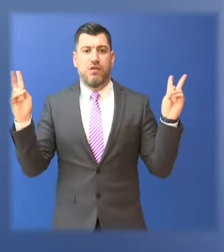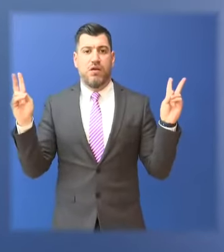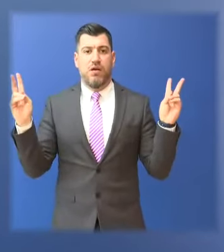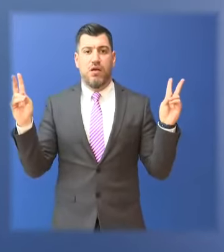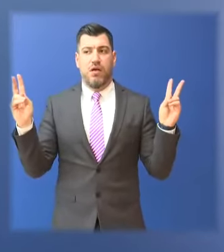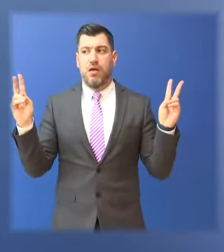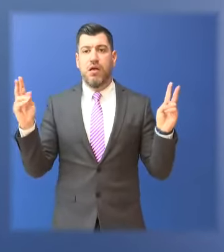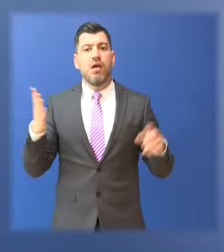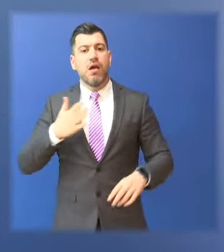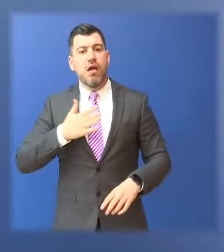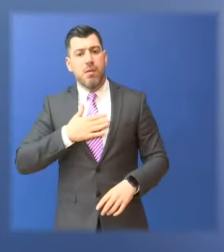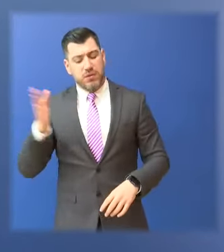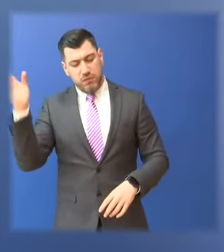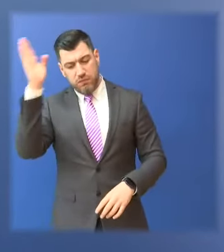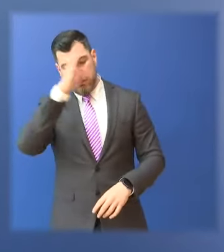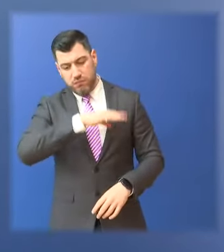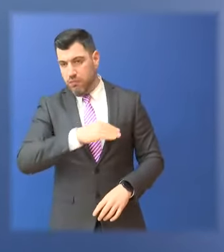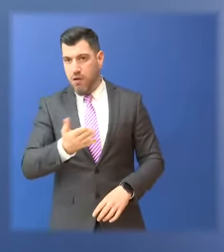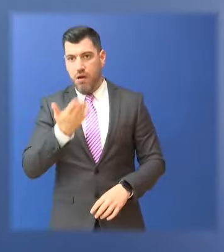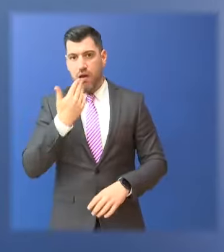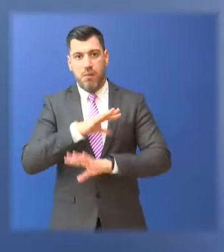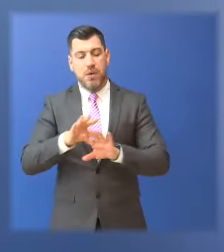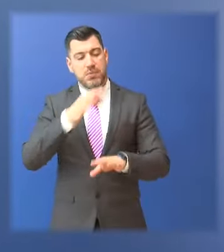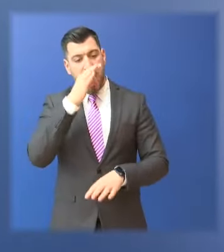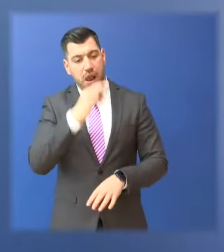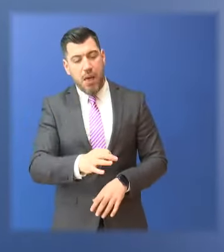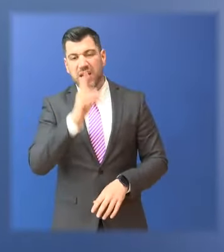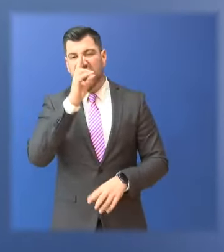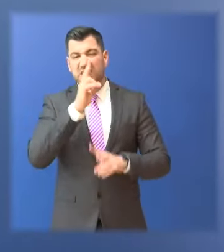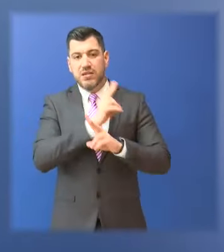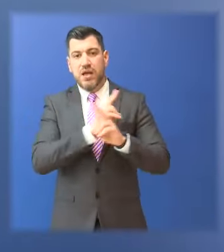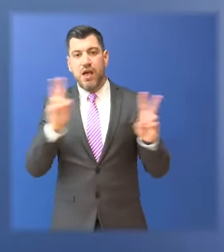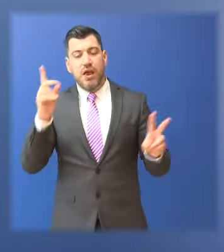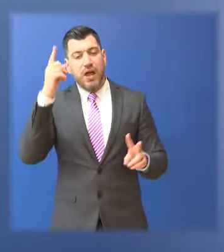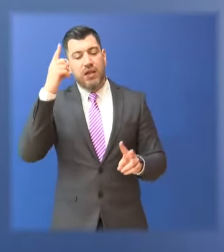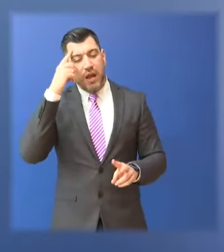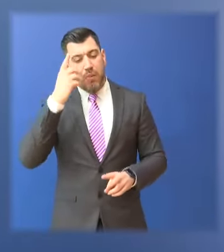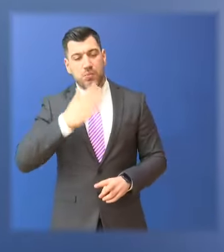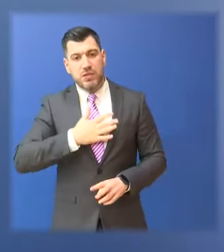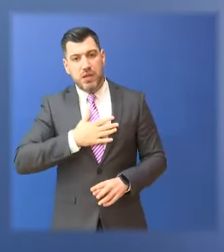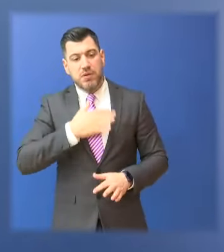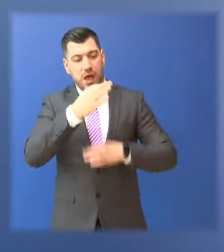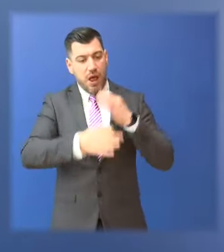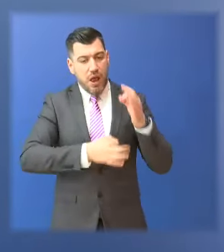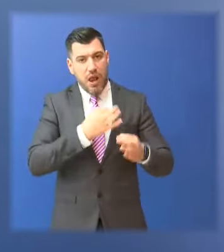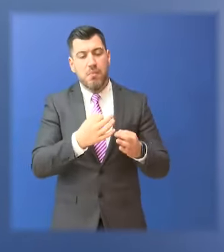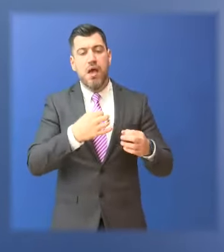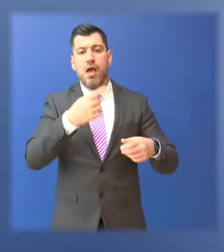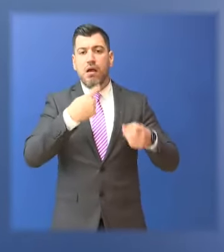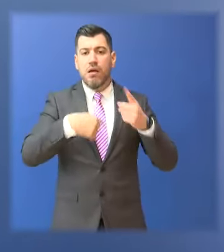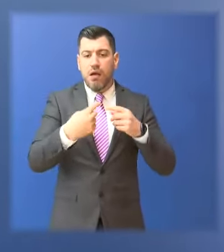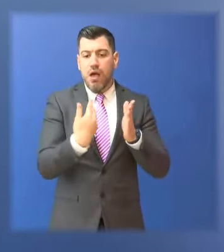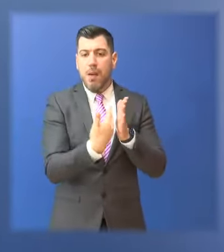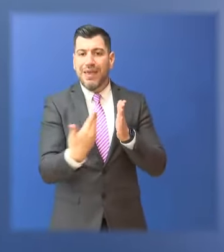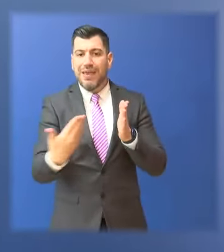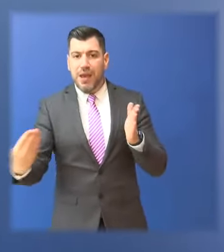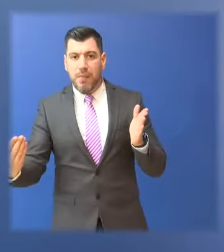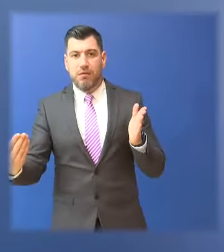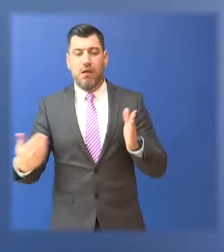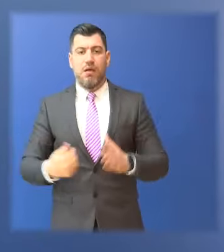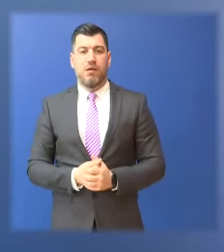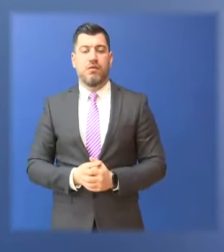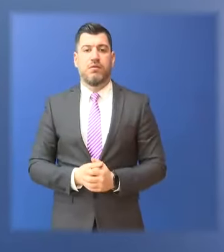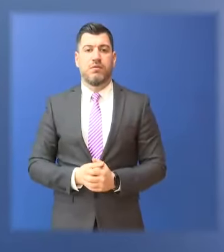δεν κρυβόμαστε πίσω από το δάχτυλό μας. Εκφράζουμε τη θέση μας ξεκάθαρα, την αναλύουμε και επιχειρηματολογούμε. Από εκεί και πέρα δεν είναι ότι βάζουμε στο ζύγι. Ίσα-ίσα